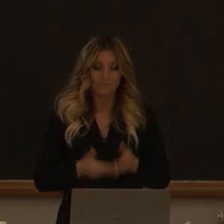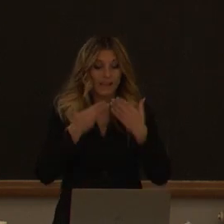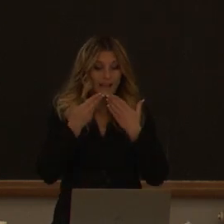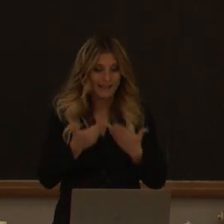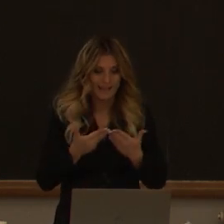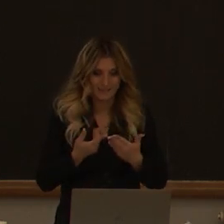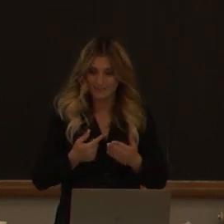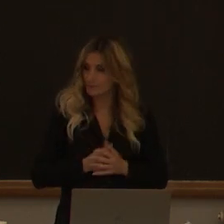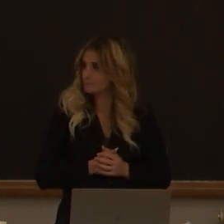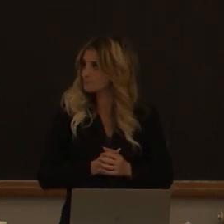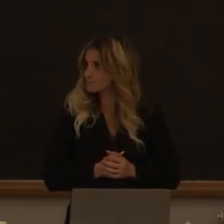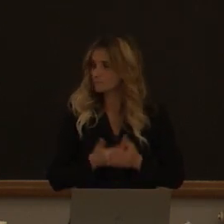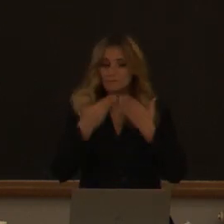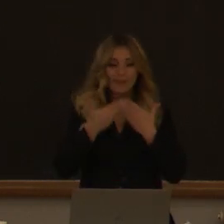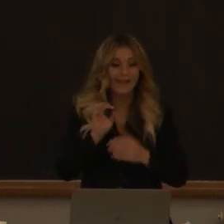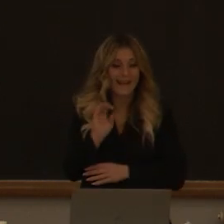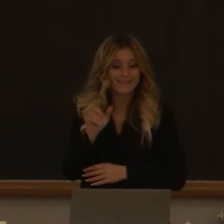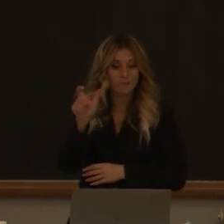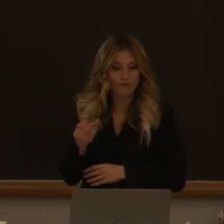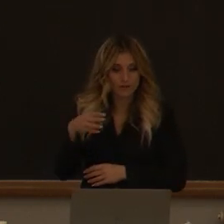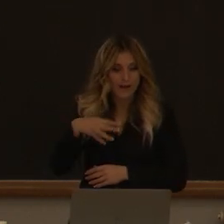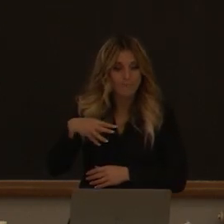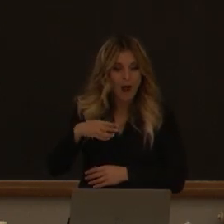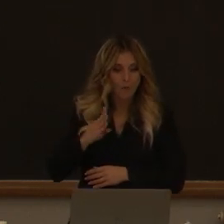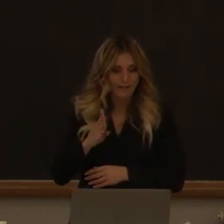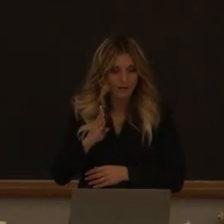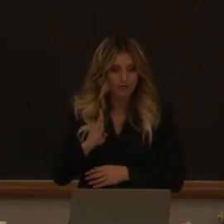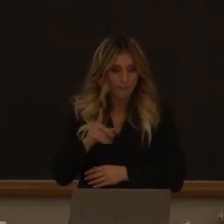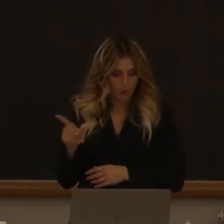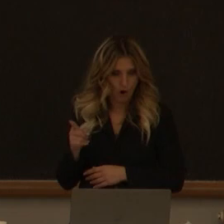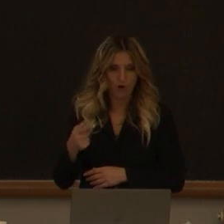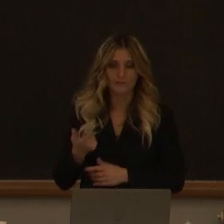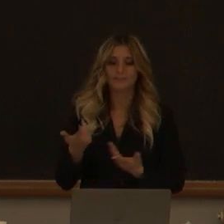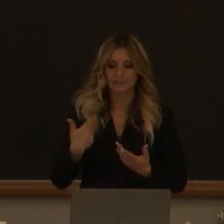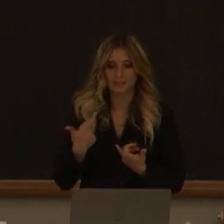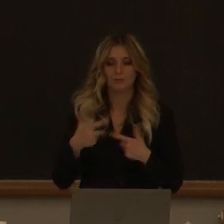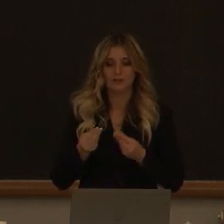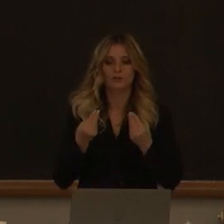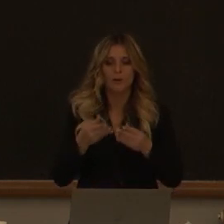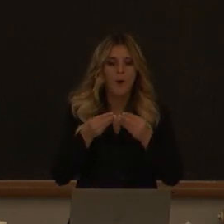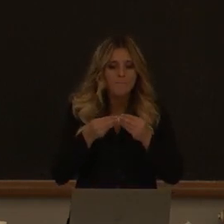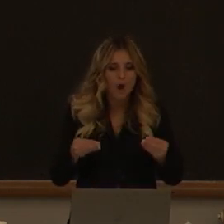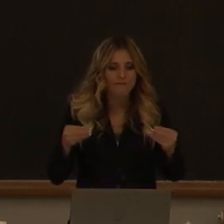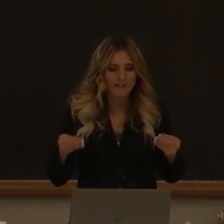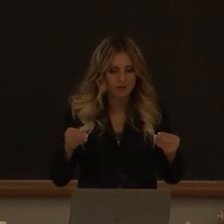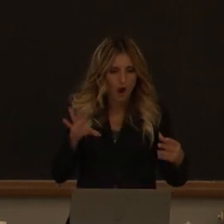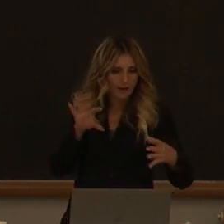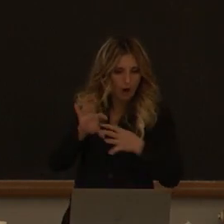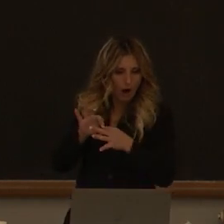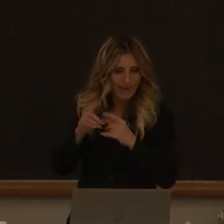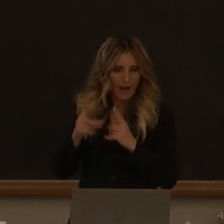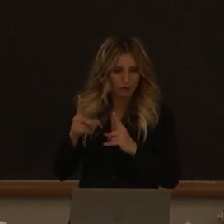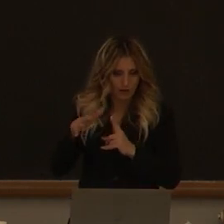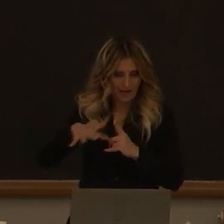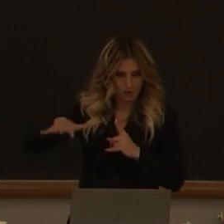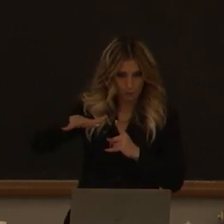Grazie, sì, grazie al professor Maurizio Biondi. La sottolineatura delle professioni della natura, no? Con